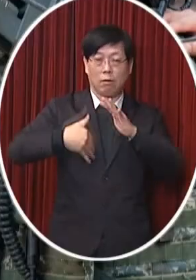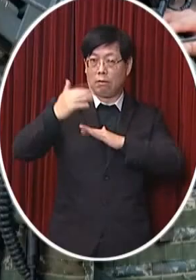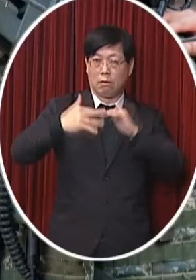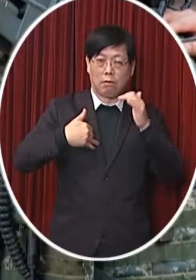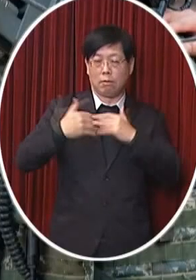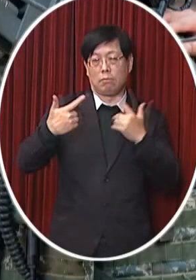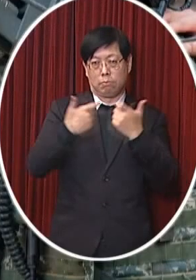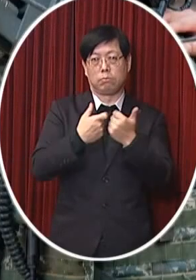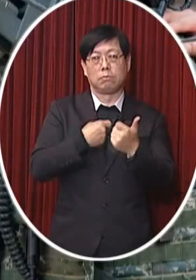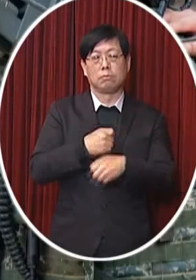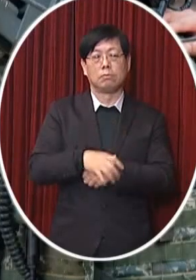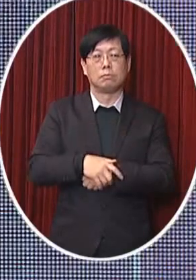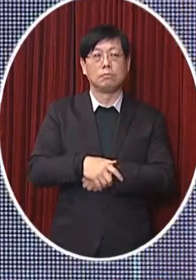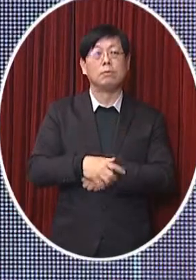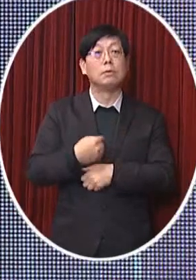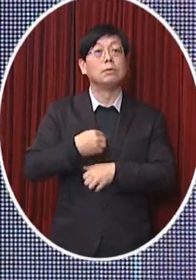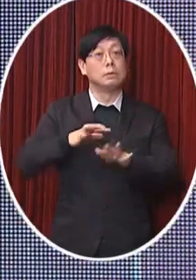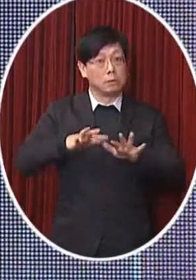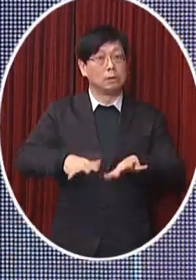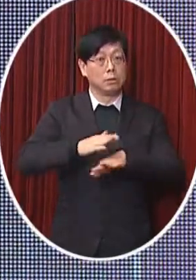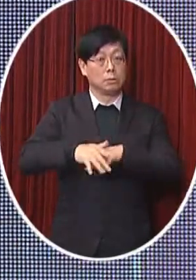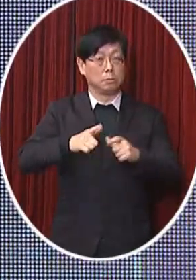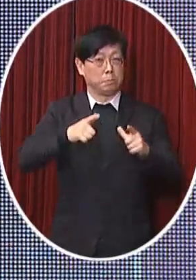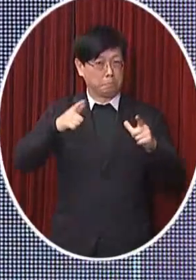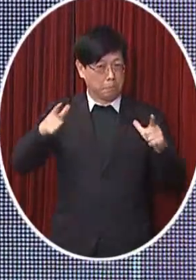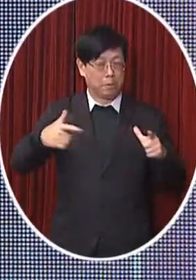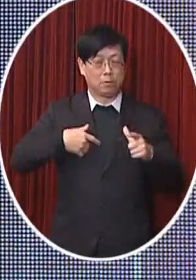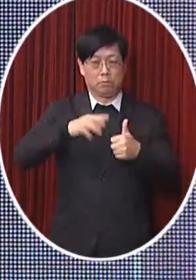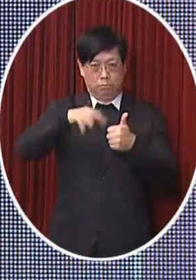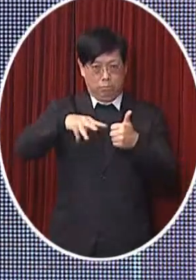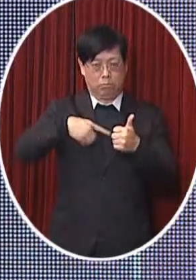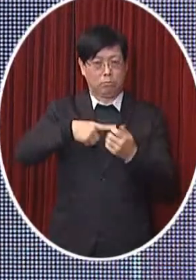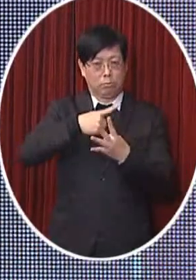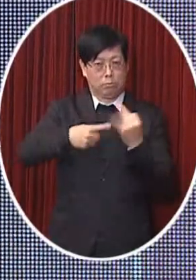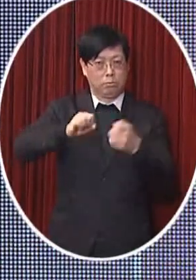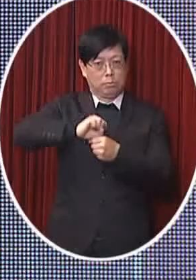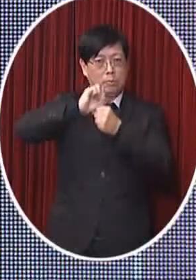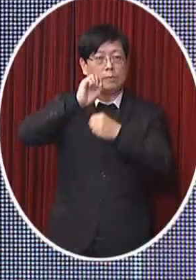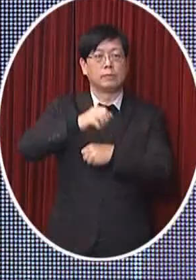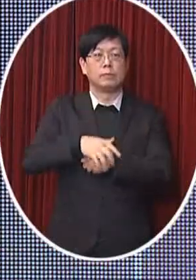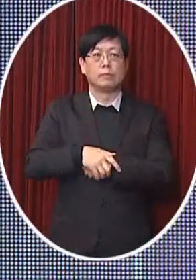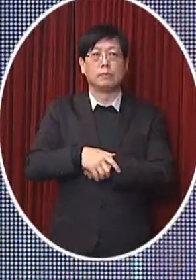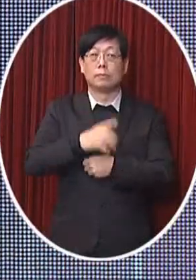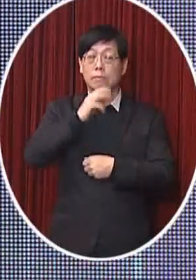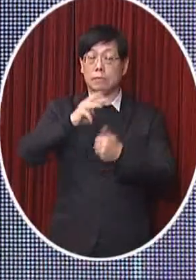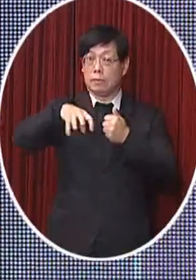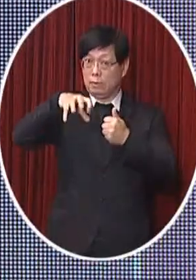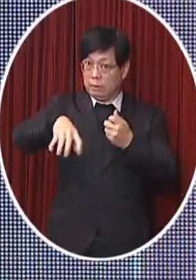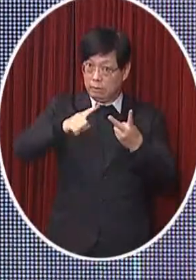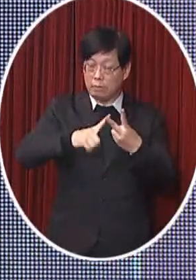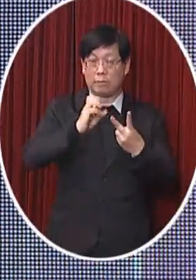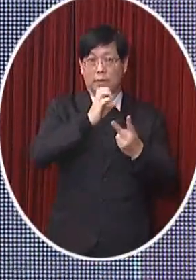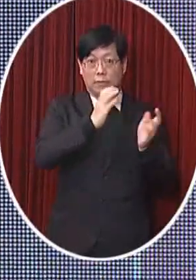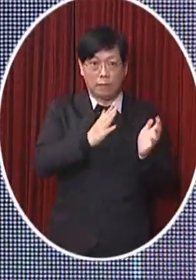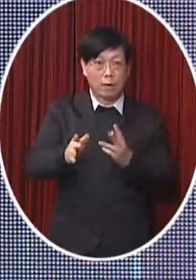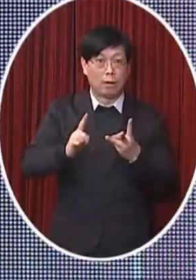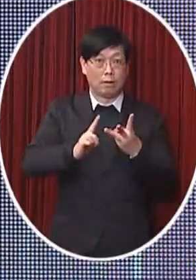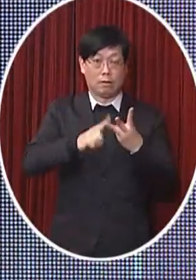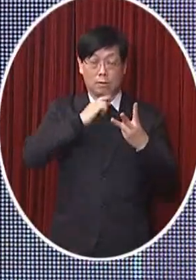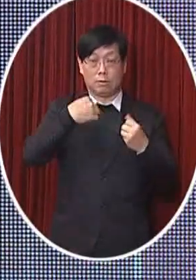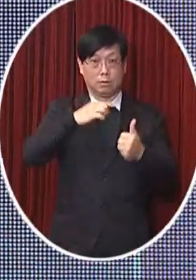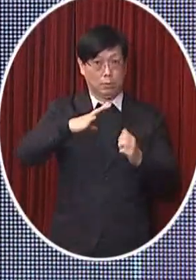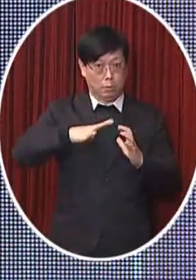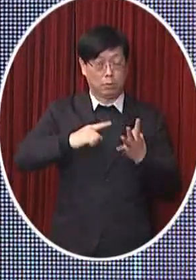训练。因此我们将扩充训练的量能，不论是训场、训练的方法、教